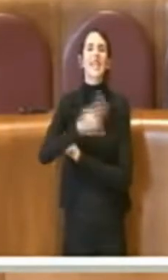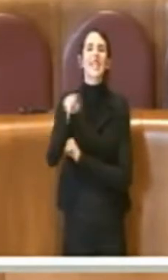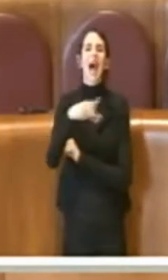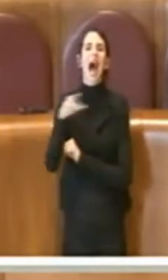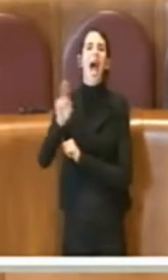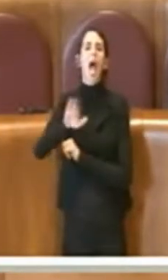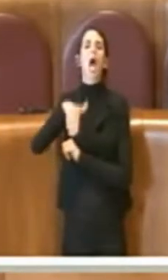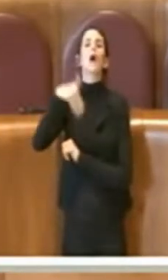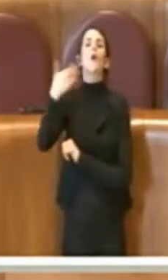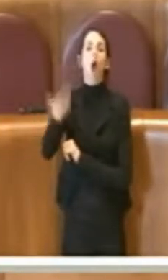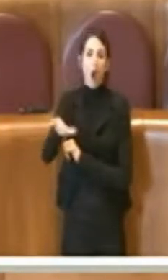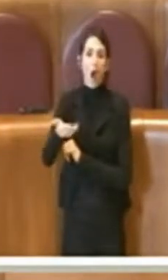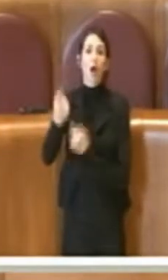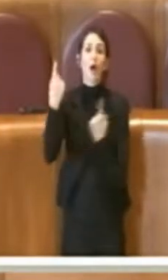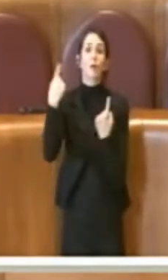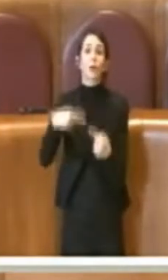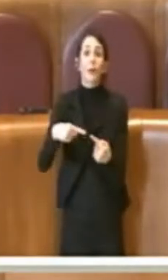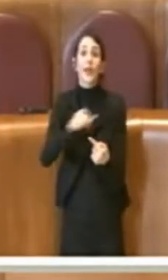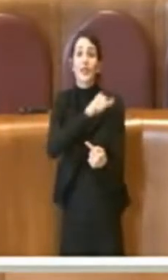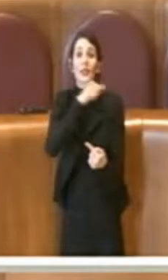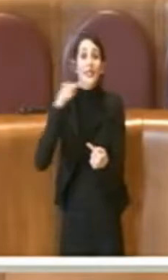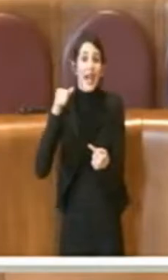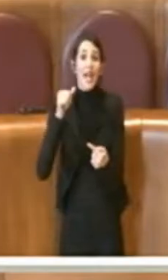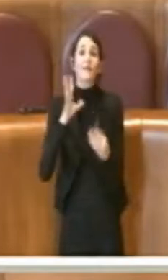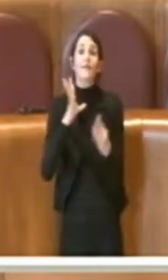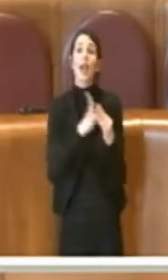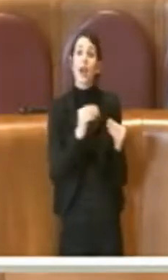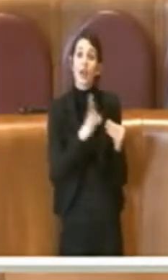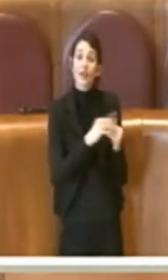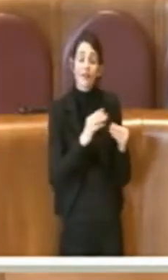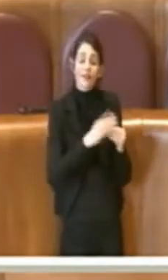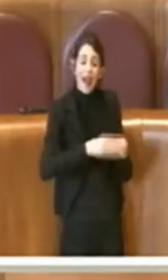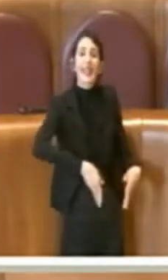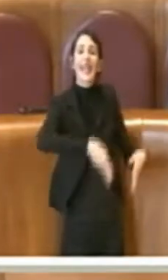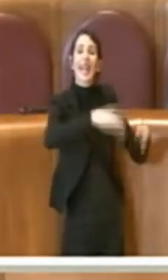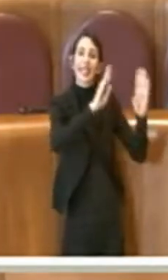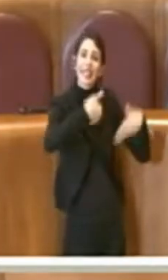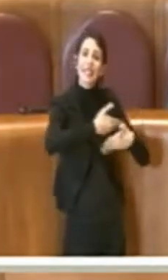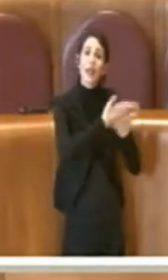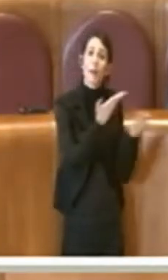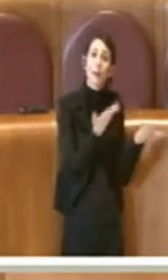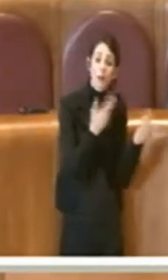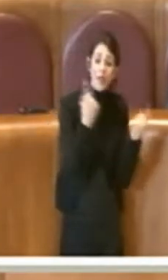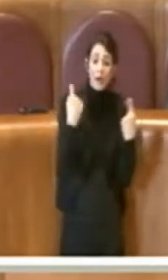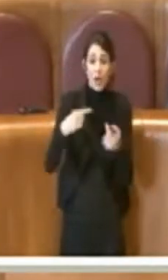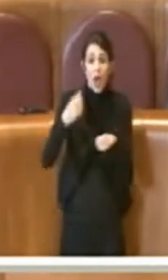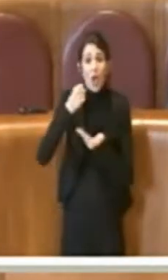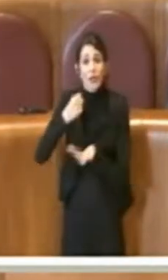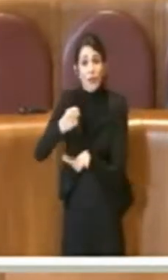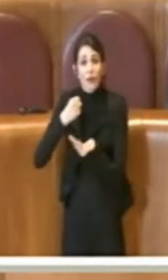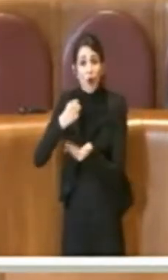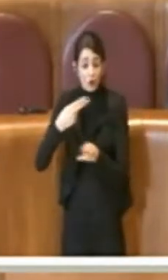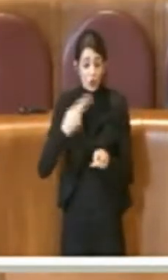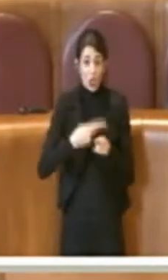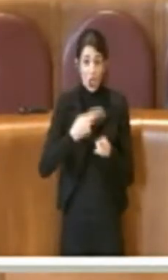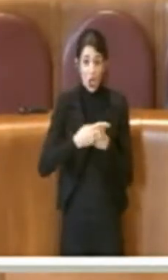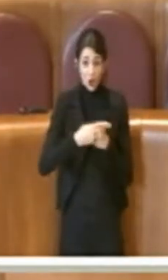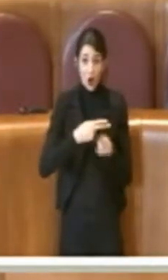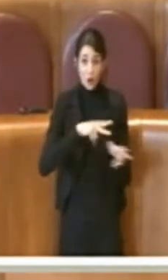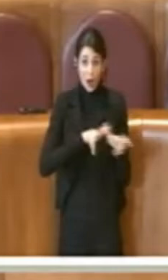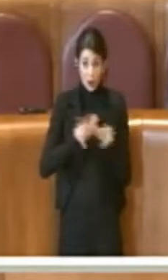per fare edilizia residenziale pubblica, fondi che non sono mai stati attribuiti a Roma Capitale,